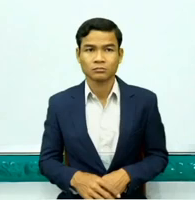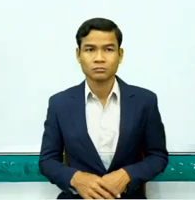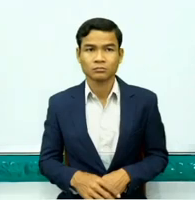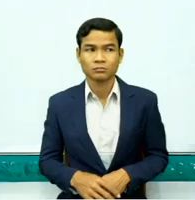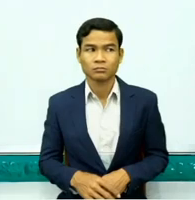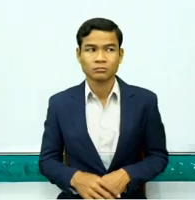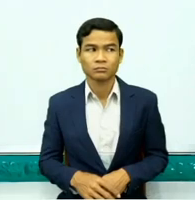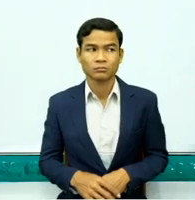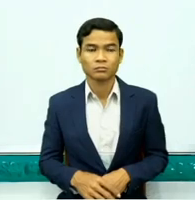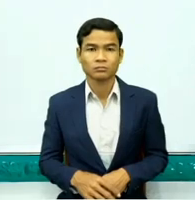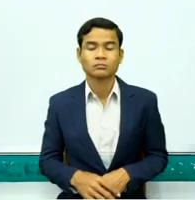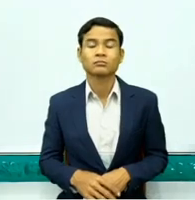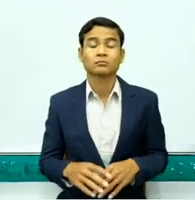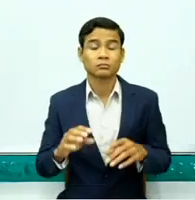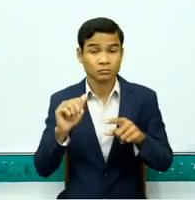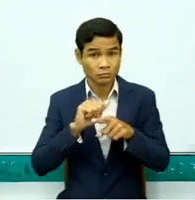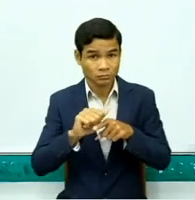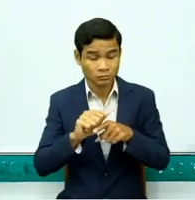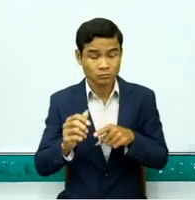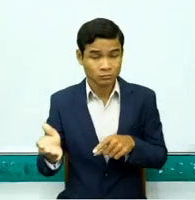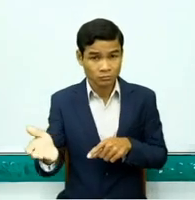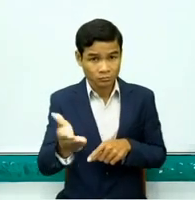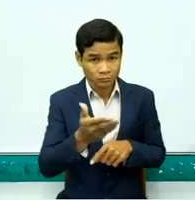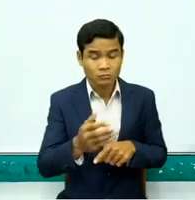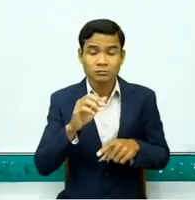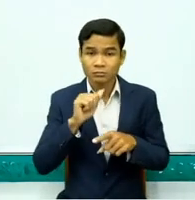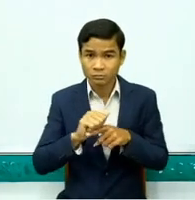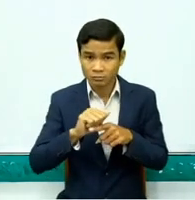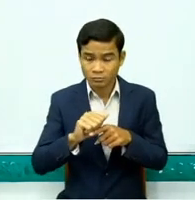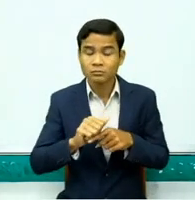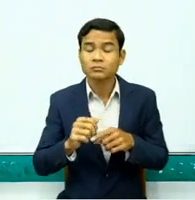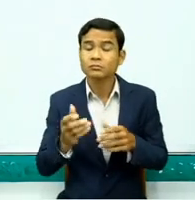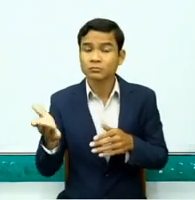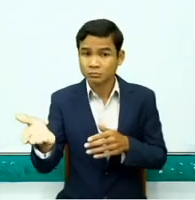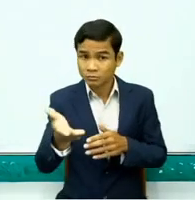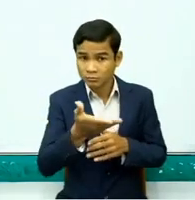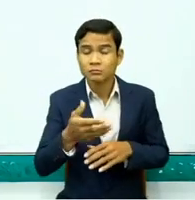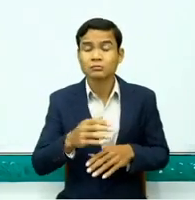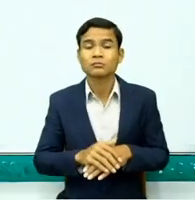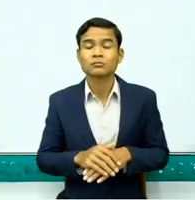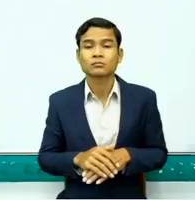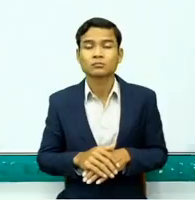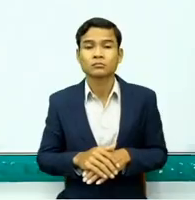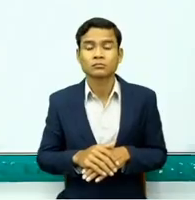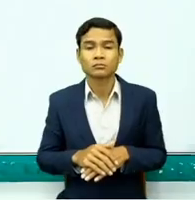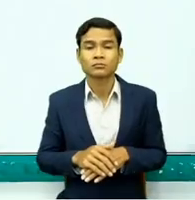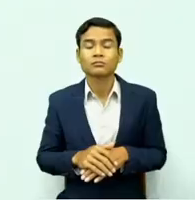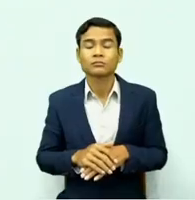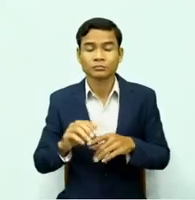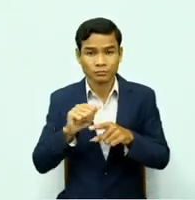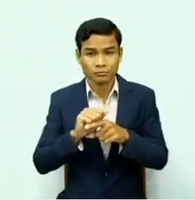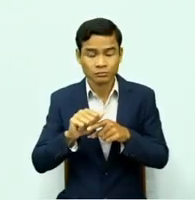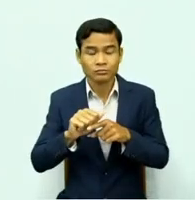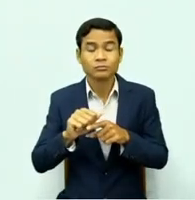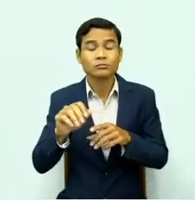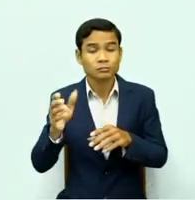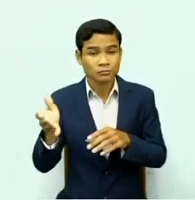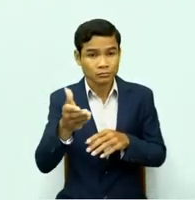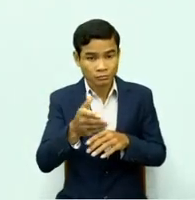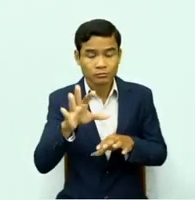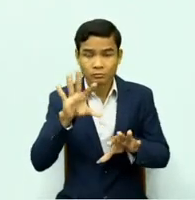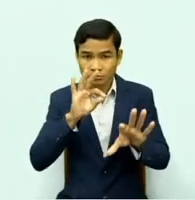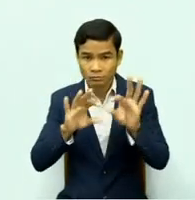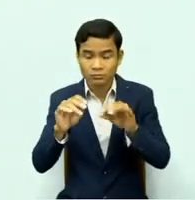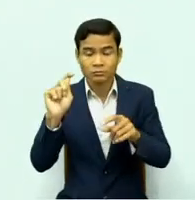ចា នេះ ជា លំហាត់ របស់ យើង ណា កូន នេះ ជា លំហាត់ របស់ យើង លំហាត់ ចោល ជ្រើស រើស យក រូប